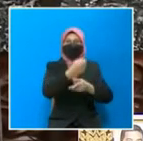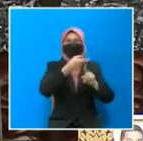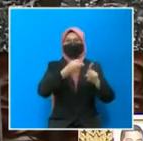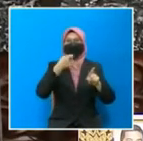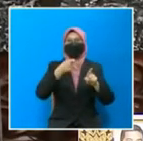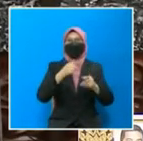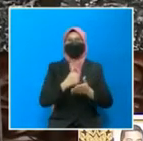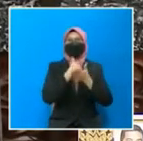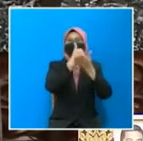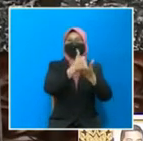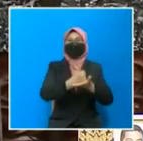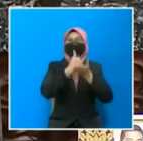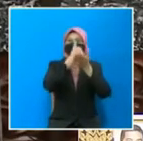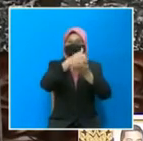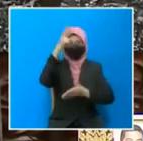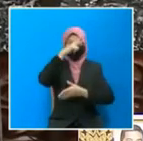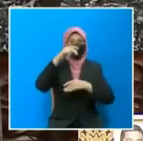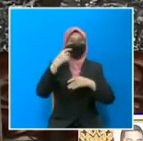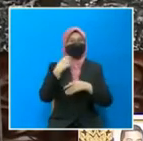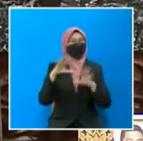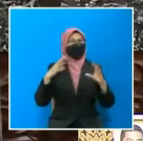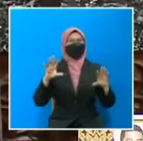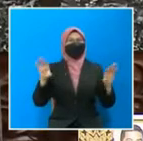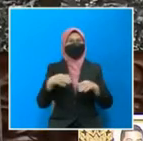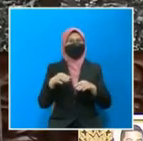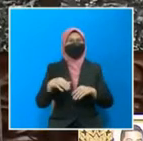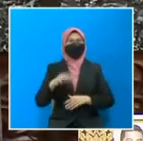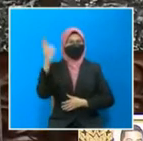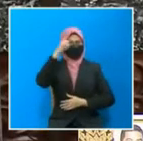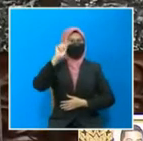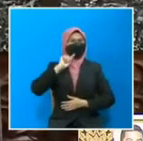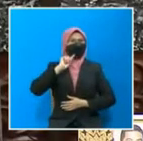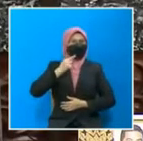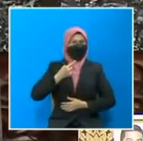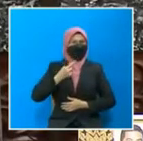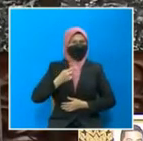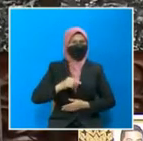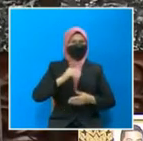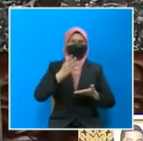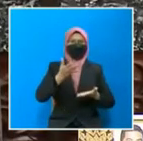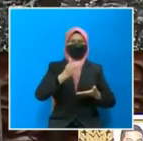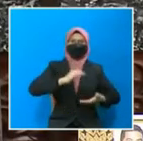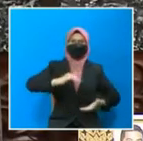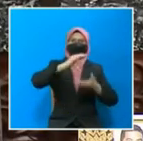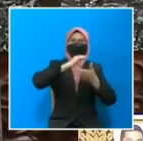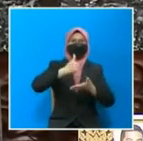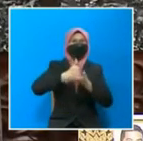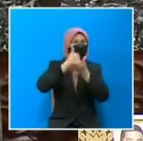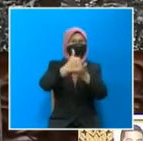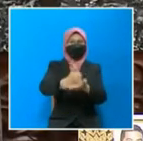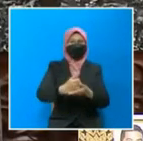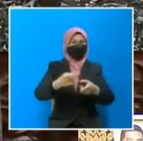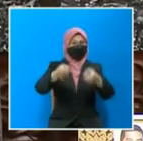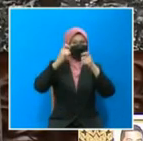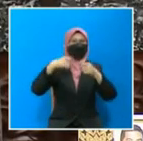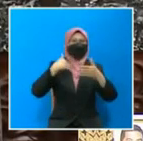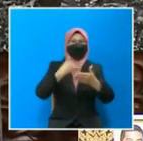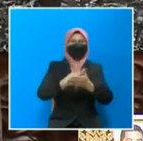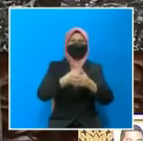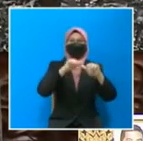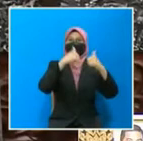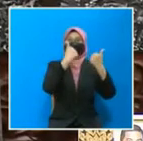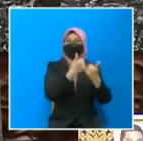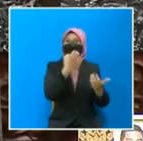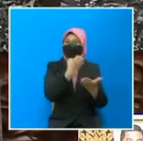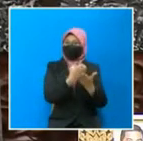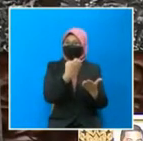itu, sebagai bukti bahawa kerajaan serius dalam memastikan bantuan-bantuan ini segera sampai kepada rakyat, Agensi Pelaksanaan Ekonomi